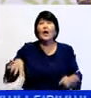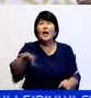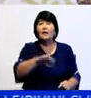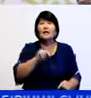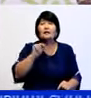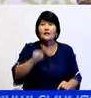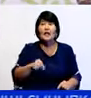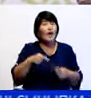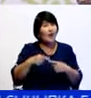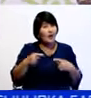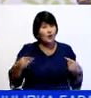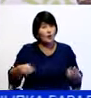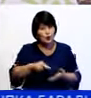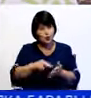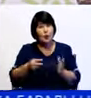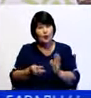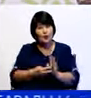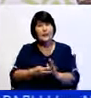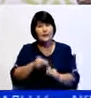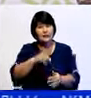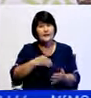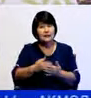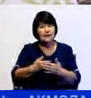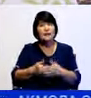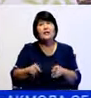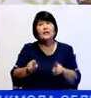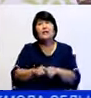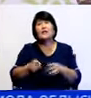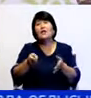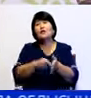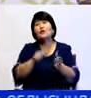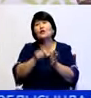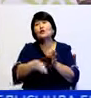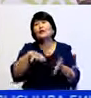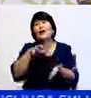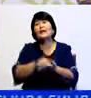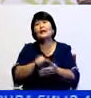оқушылар әртүрлі жобалармен, STEAM жобалармен және зерттеулермен айналыса алады.